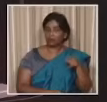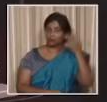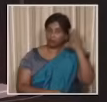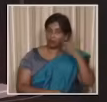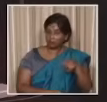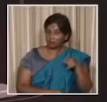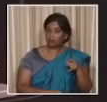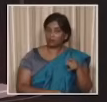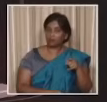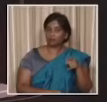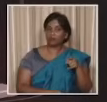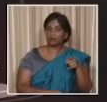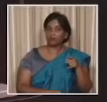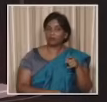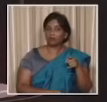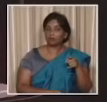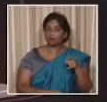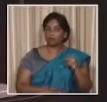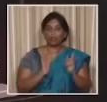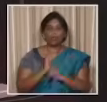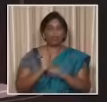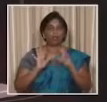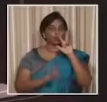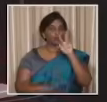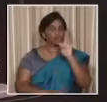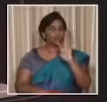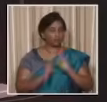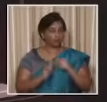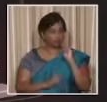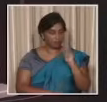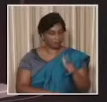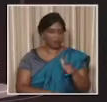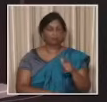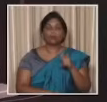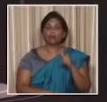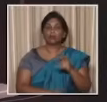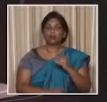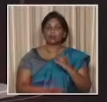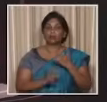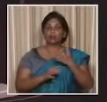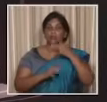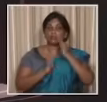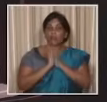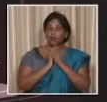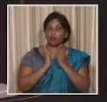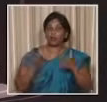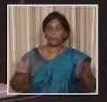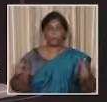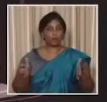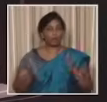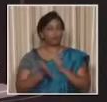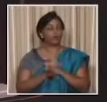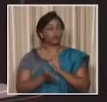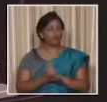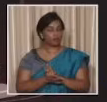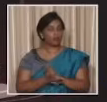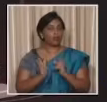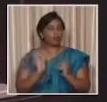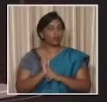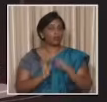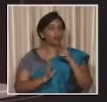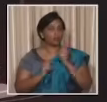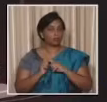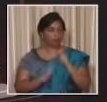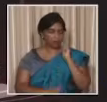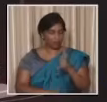ආදාහන පූජෝත්සව වලට 184ක් ලබා දුන්නා සාහිත්‍ය උත්සව සහ පෙරහැර මංගල්‍ය වලට